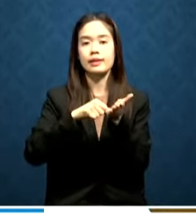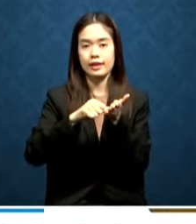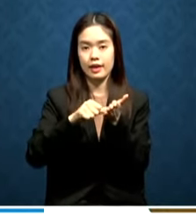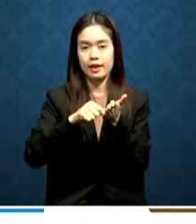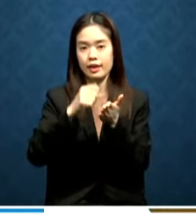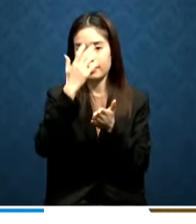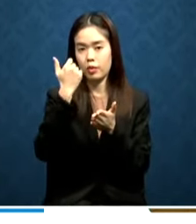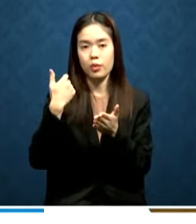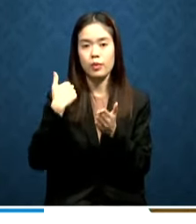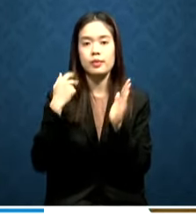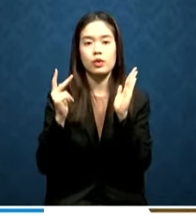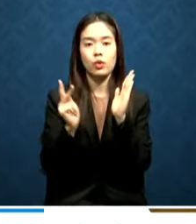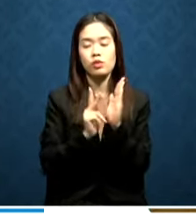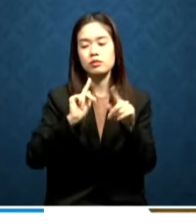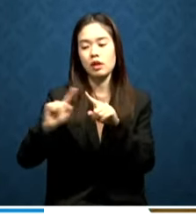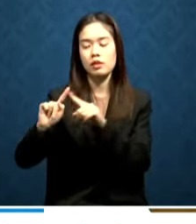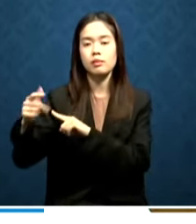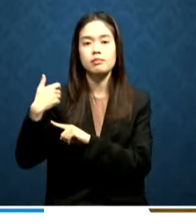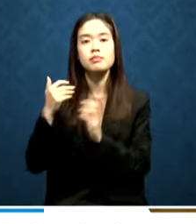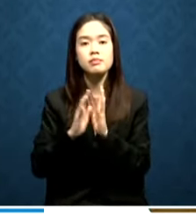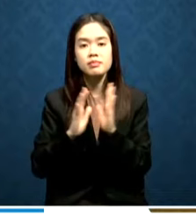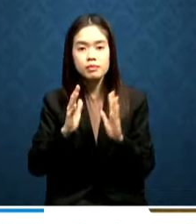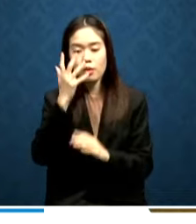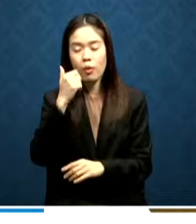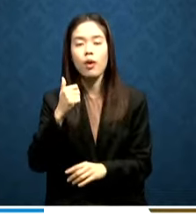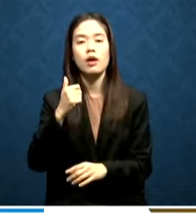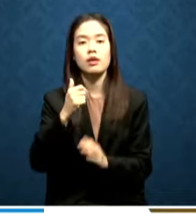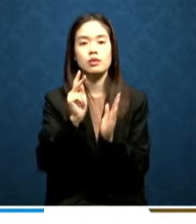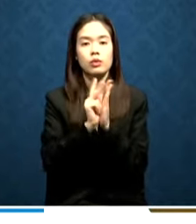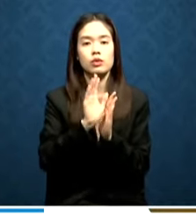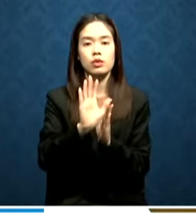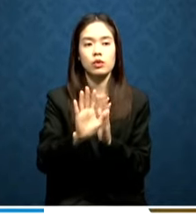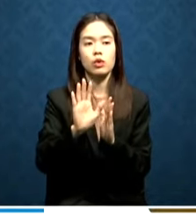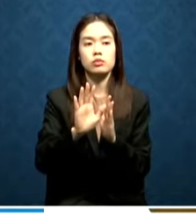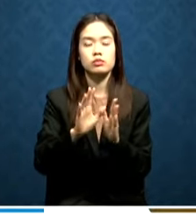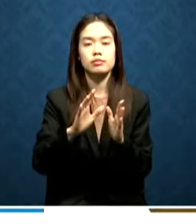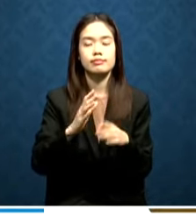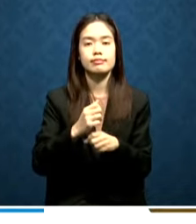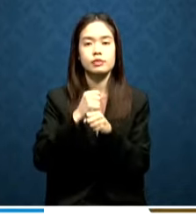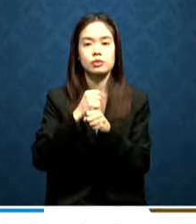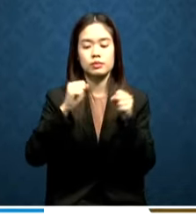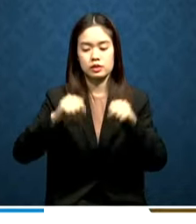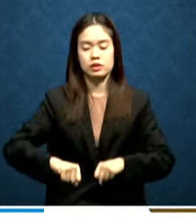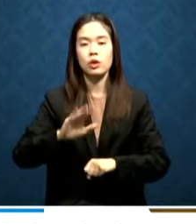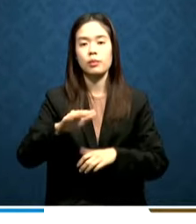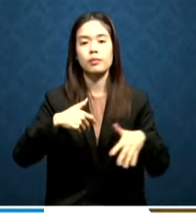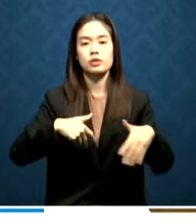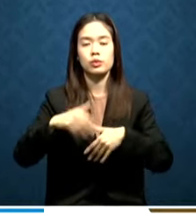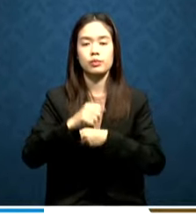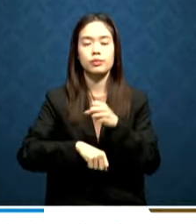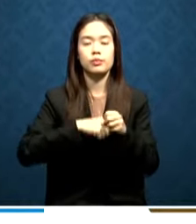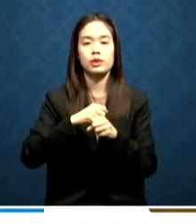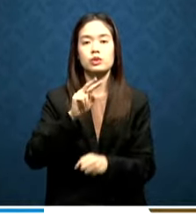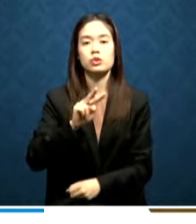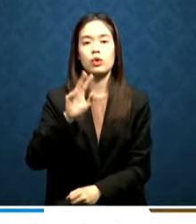ข้อจำกัดเนื่องจากว่าแต่เดิมเนี่ยกฎหมายประชามตินั้นนะครับที่ทำมาเดิมเนี่ยของปี59เนี่ยก็คือว่า